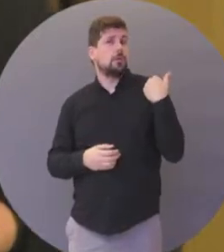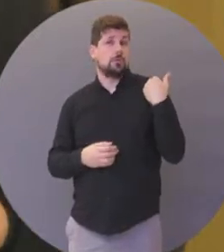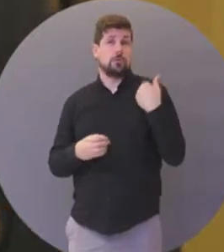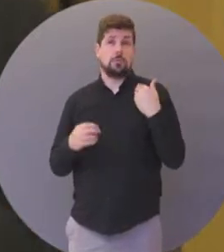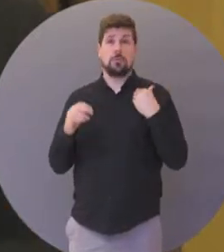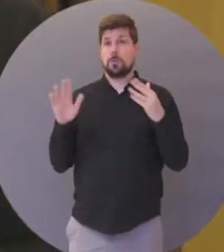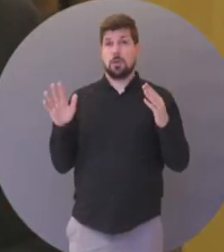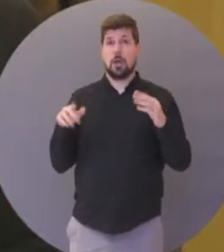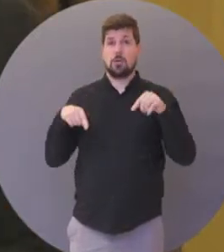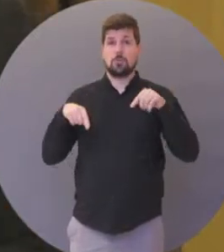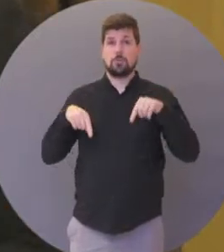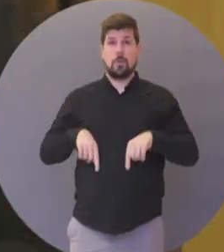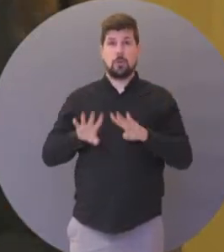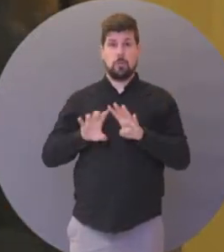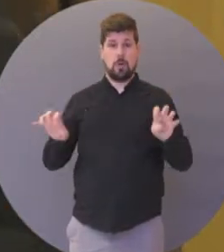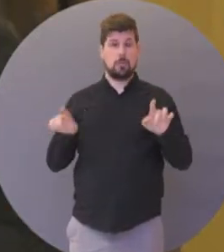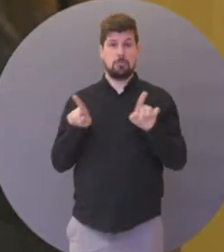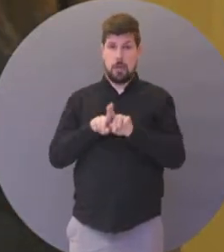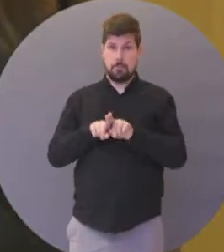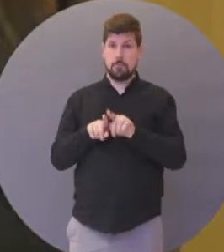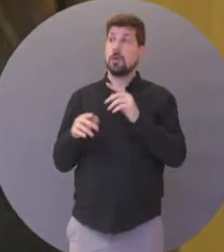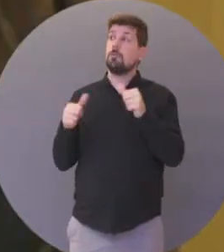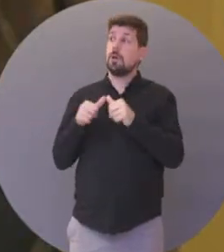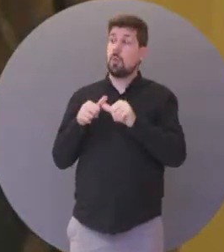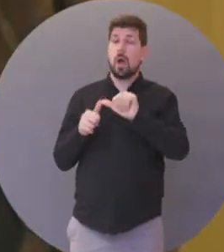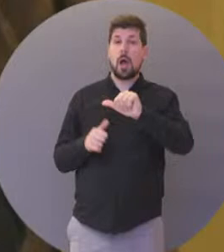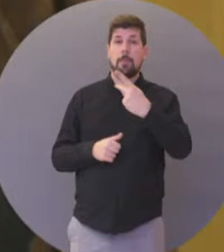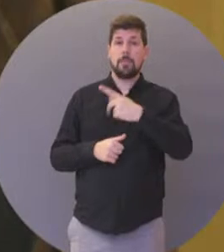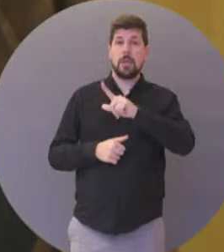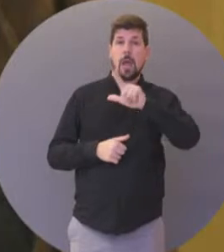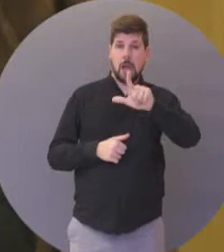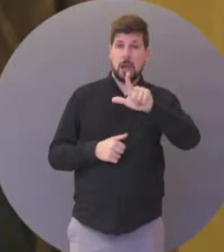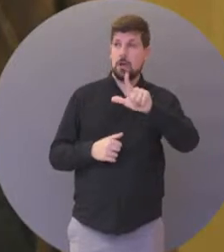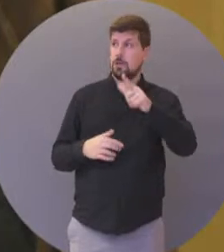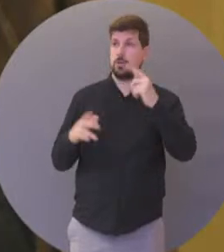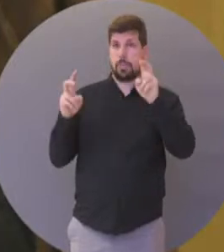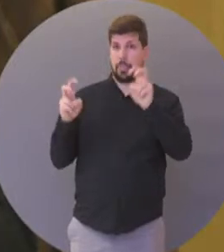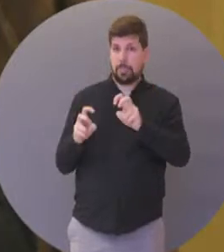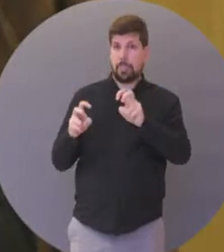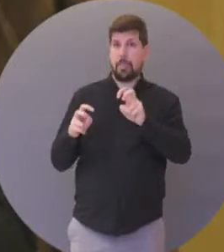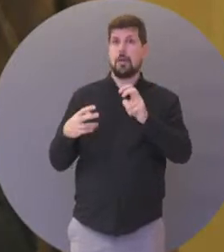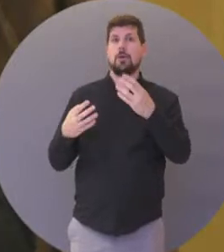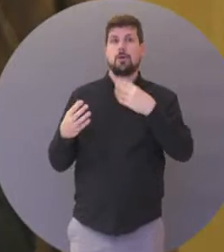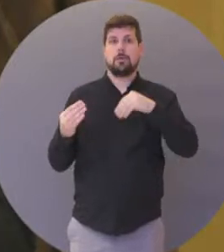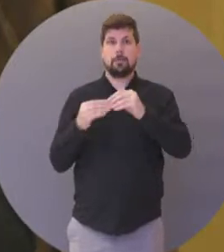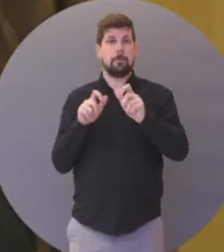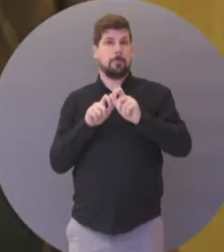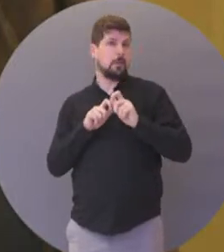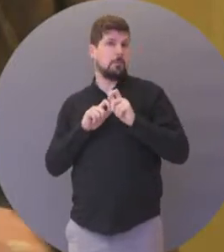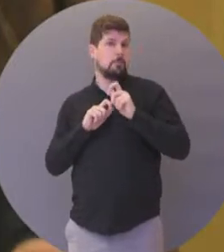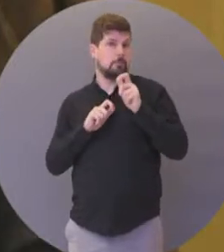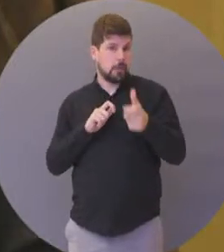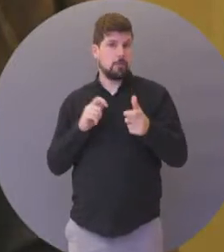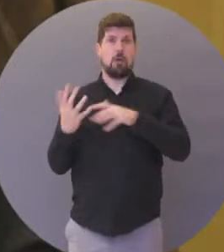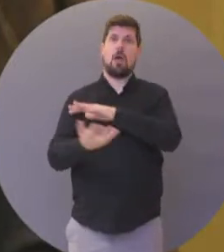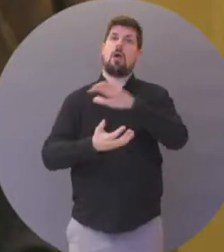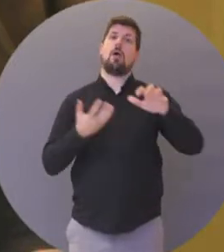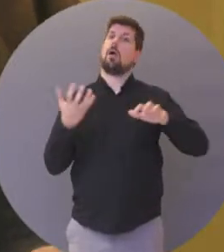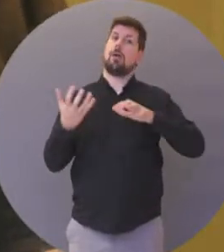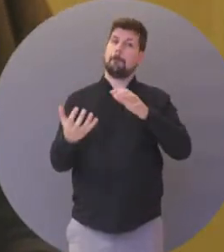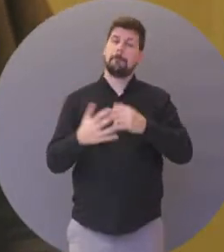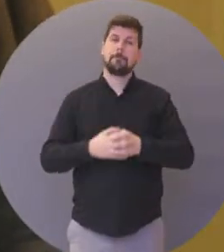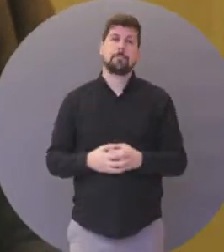poétique qui a baissé les appels et qui a aussi entraîné des difficultés considérables j'étais il y a